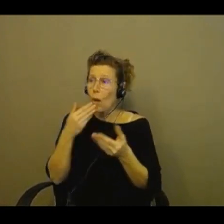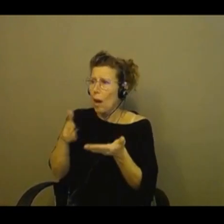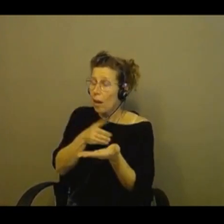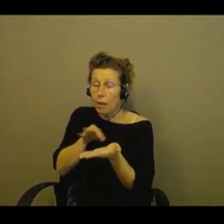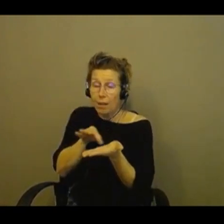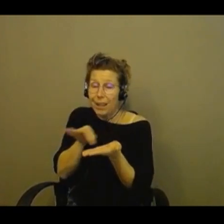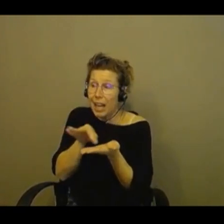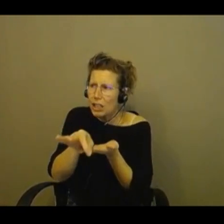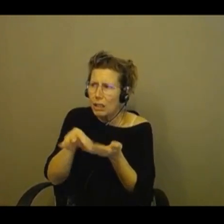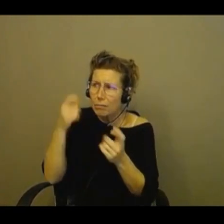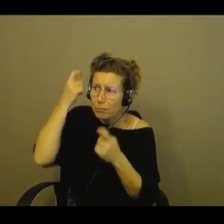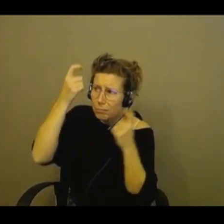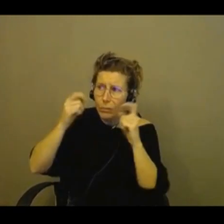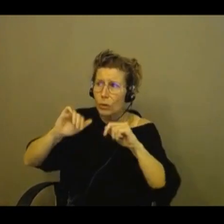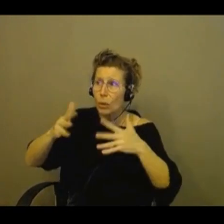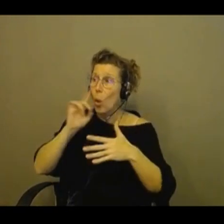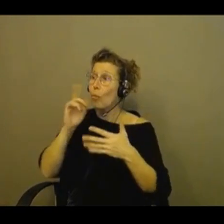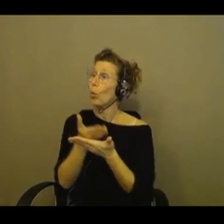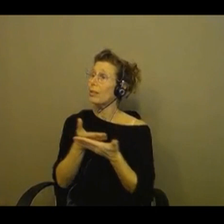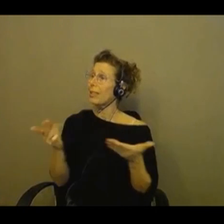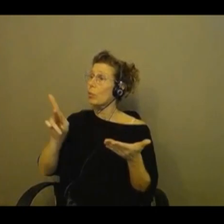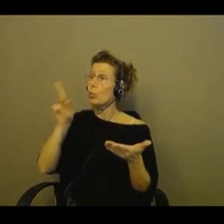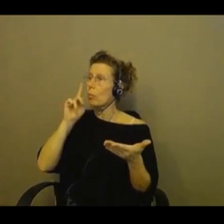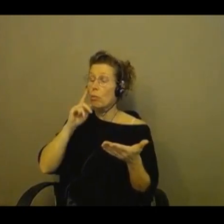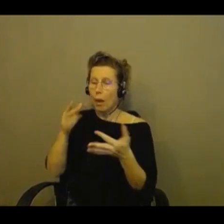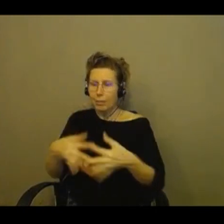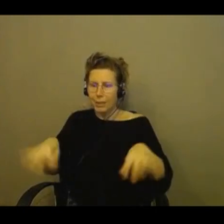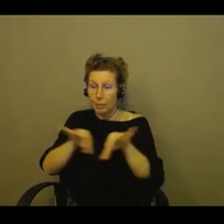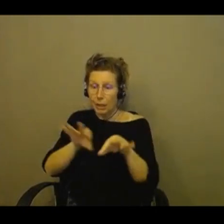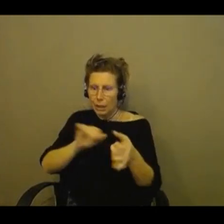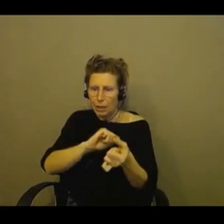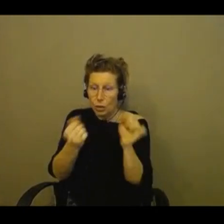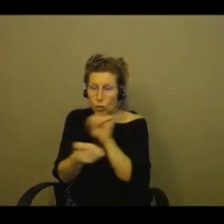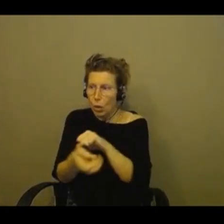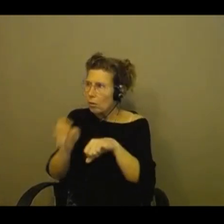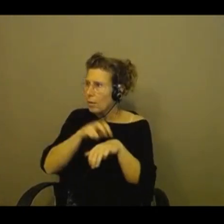peu particulier, on change donc de pays et on prend différentes lignes et différentes